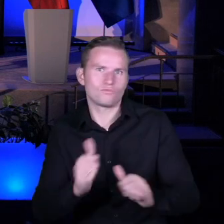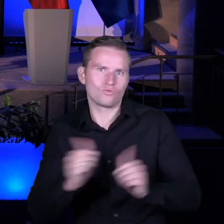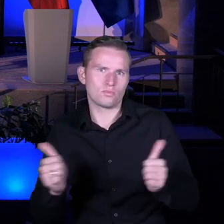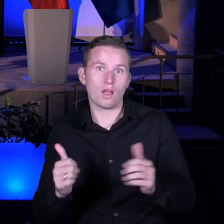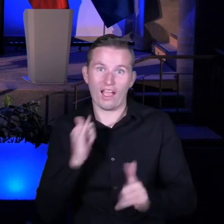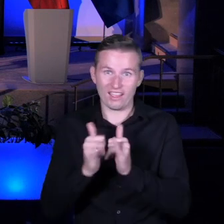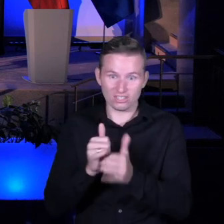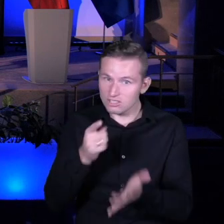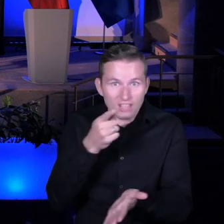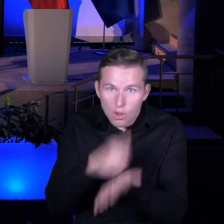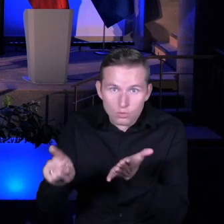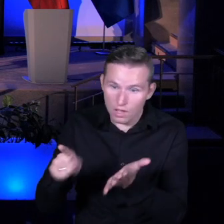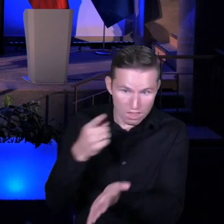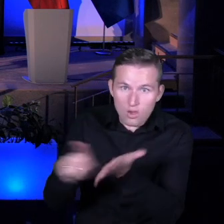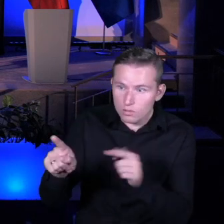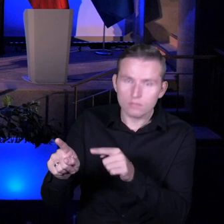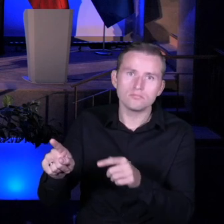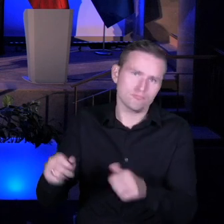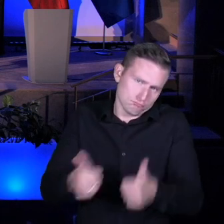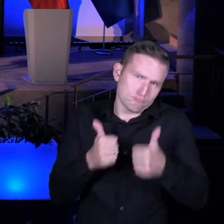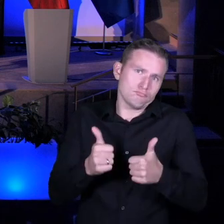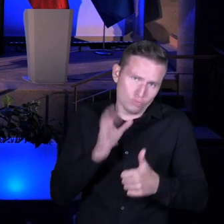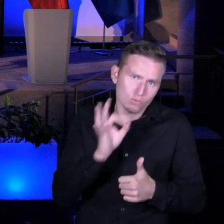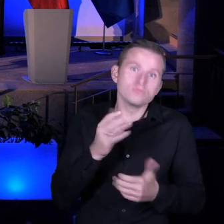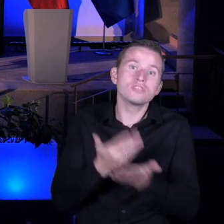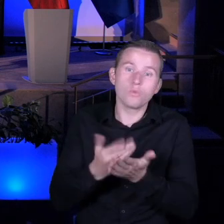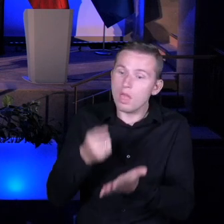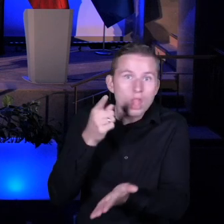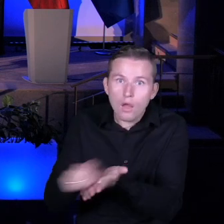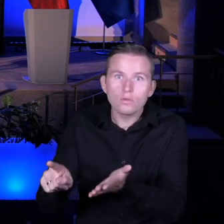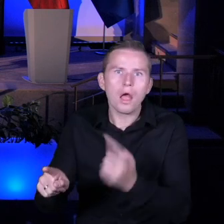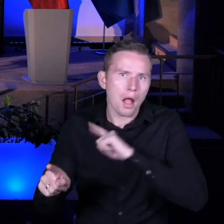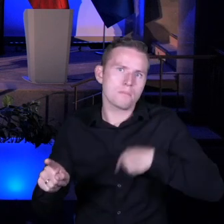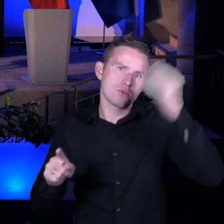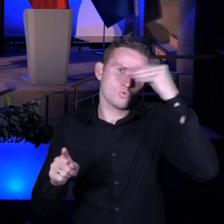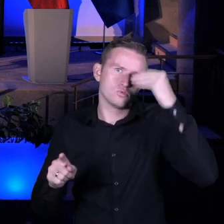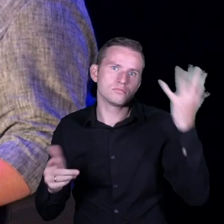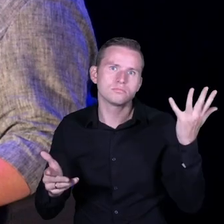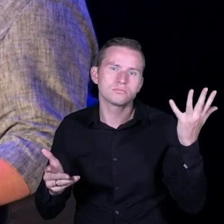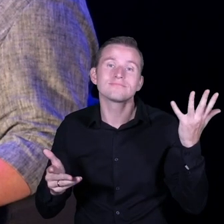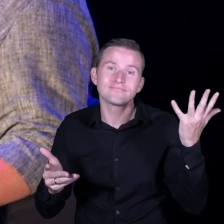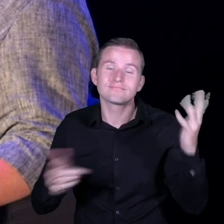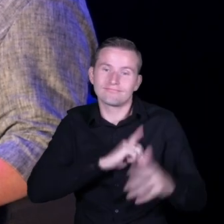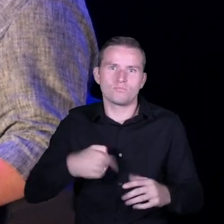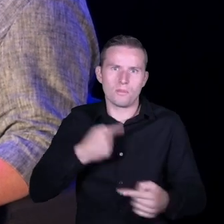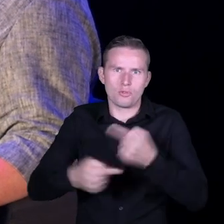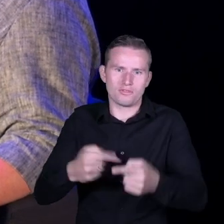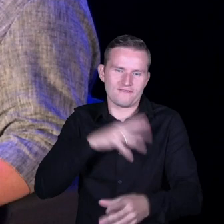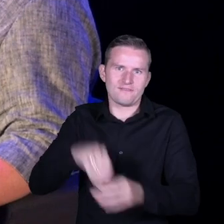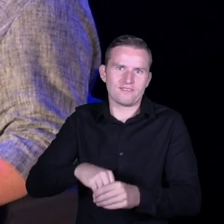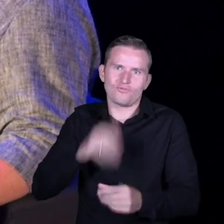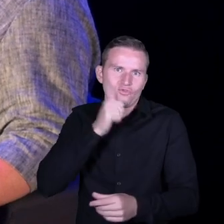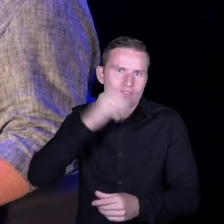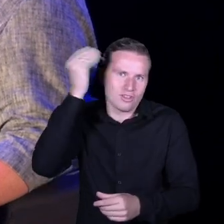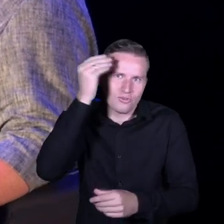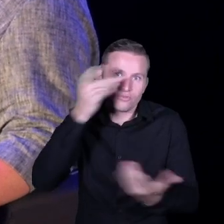to też świetnie, bo też się przy tym uczymy. Też jesteśmy w stanie w tym procesie być na co dzień i bardzo doceniają to zarówno uczniowie, jak i